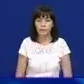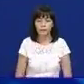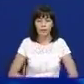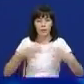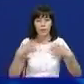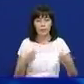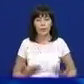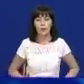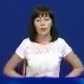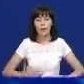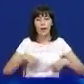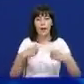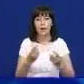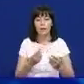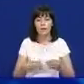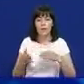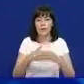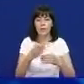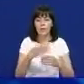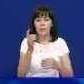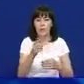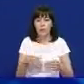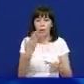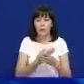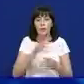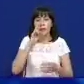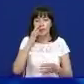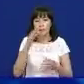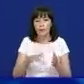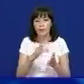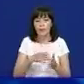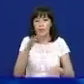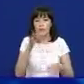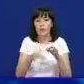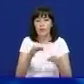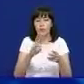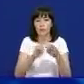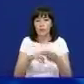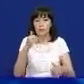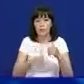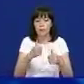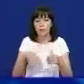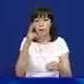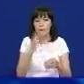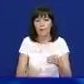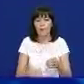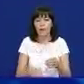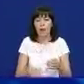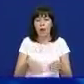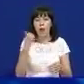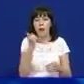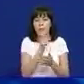Салауатты өмір салтын қалыптастыруды жазасын өтеушілер де қолдайды. Шымкентте сотталғандар арасында өткен спартакиада өз мәресіне жетті.